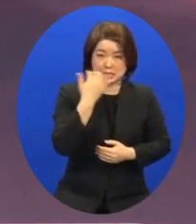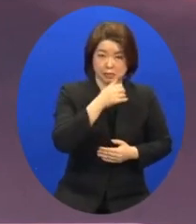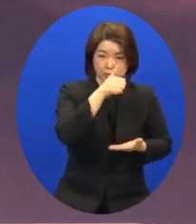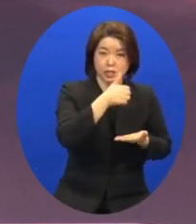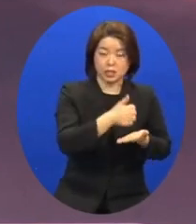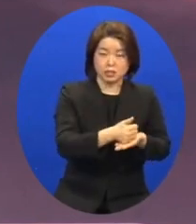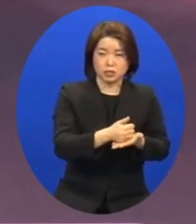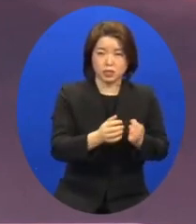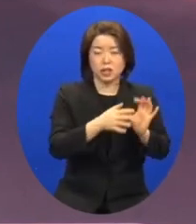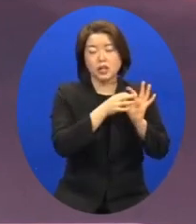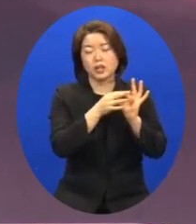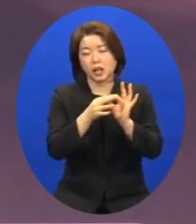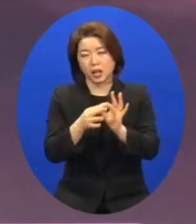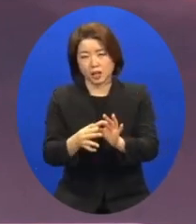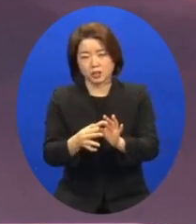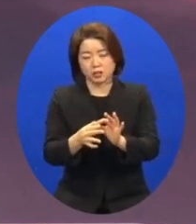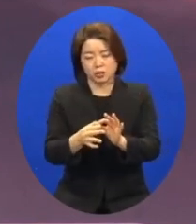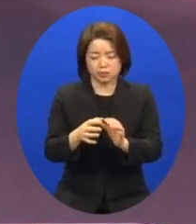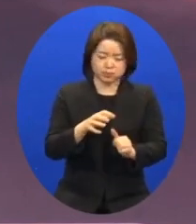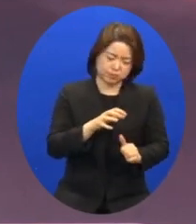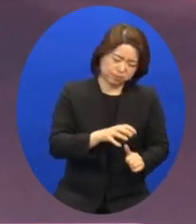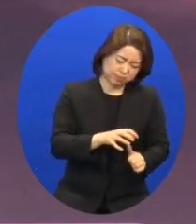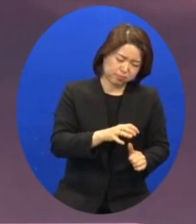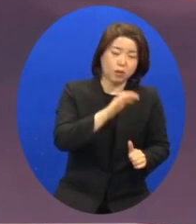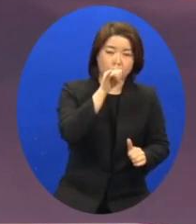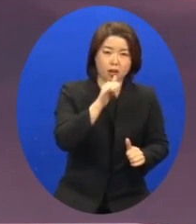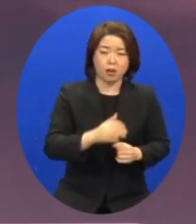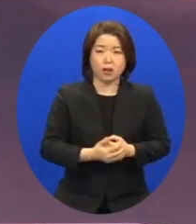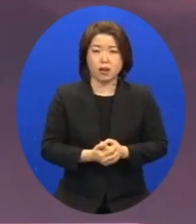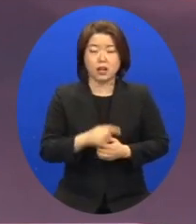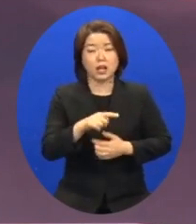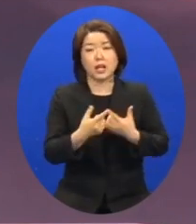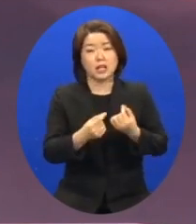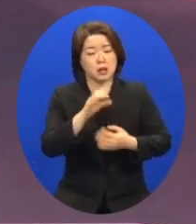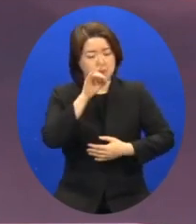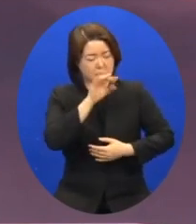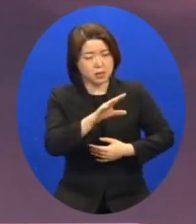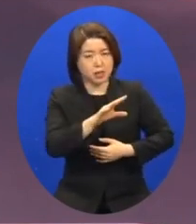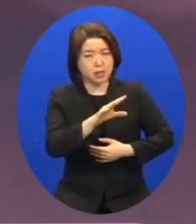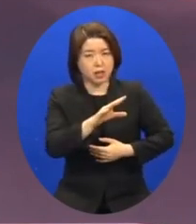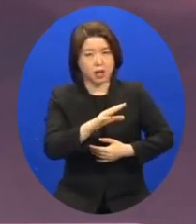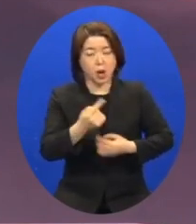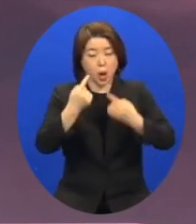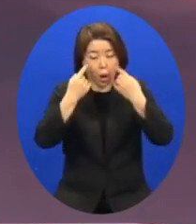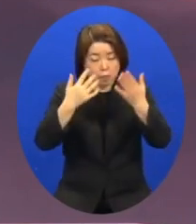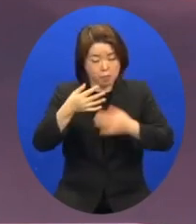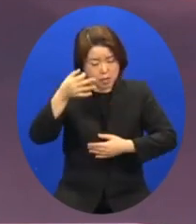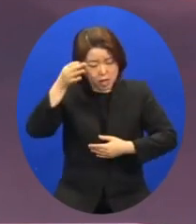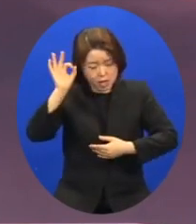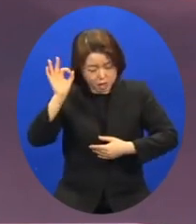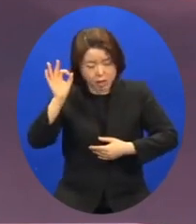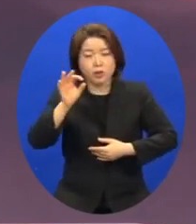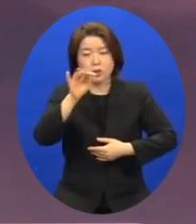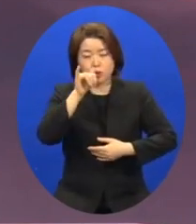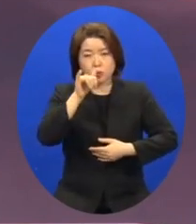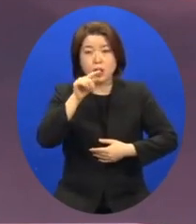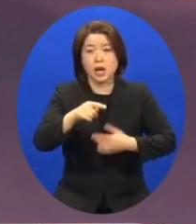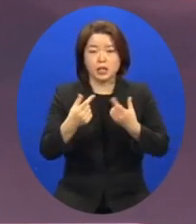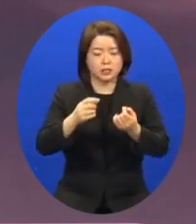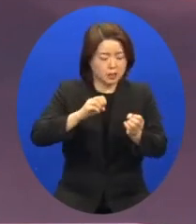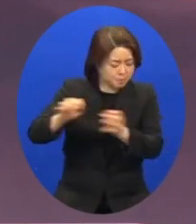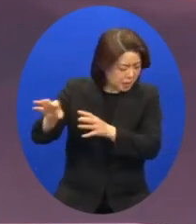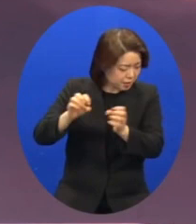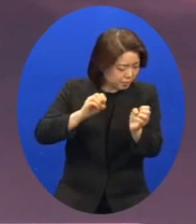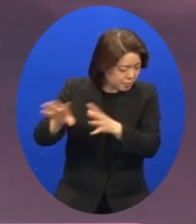계속 묶여서 산다는 겁니다 이러면 안 된다고 분명히 깨닫고 그걸 떨쳐